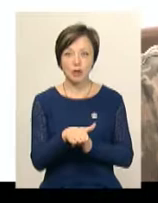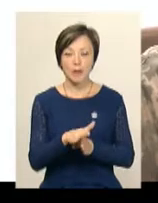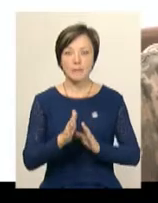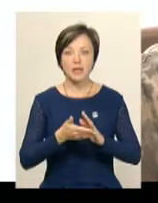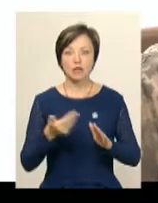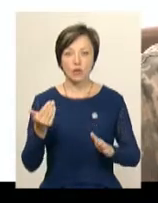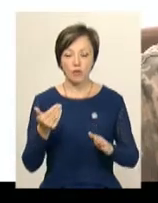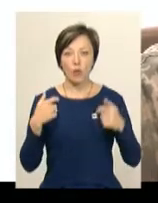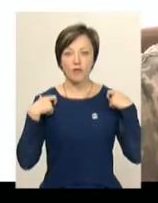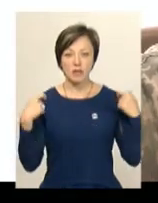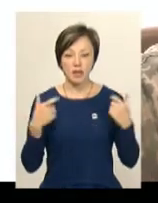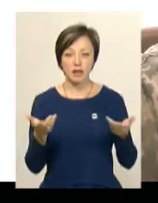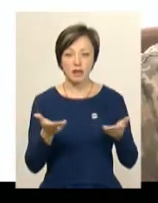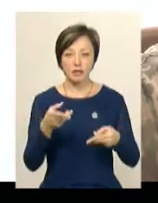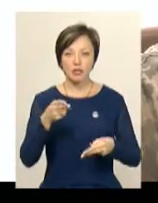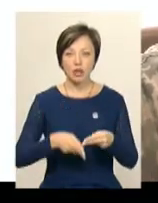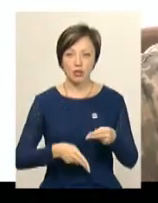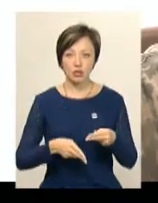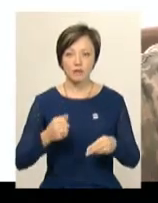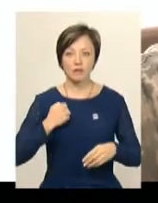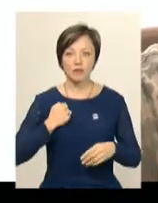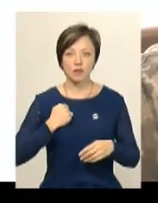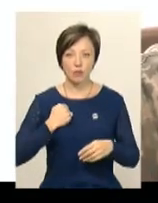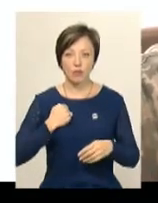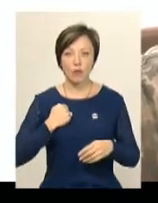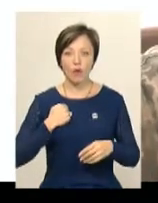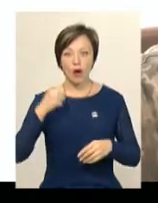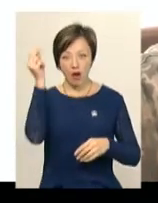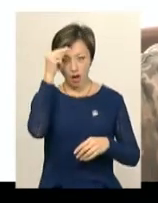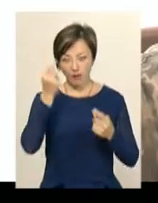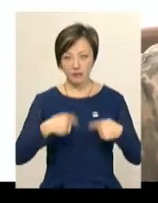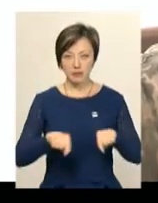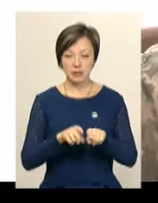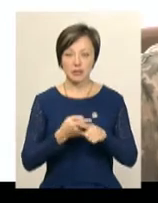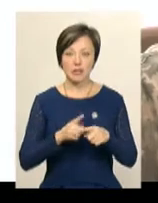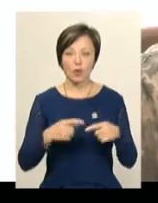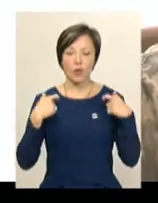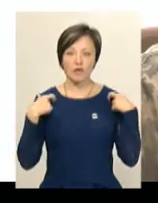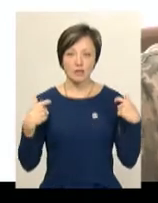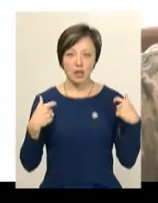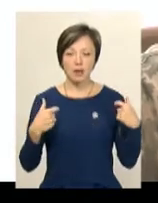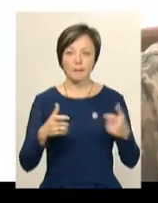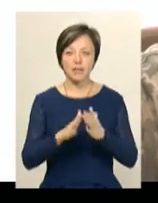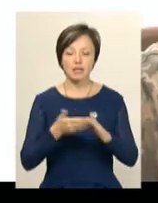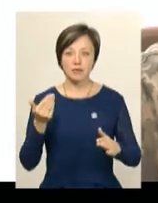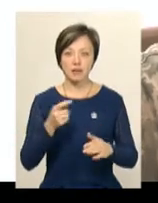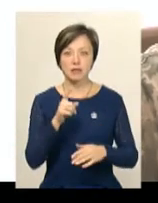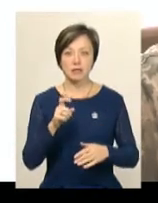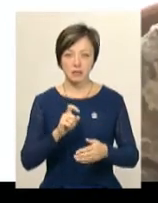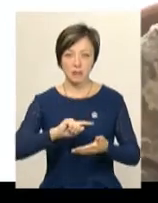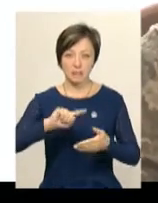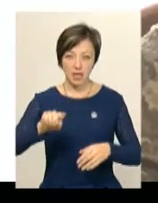призов офіцерів, які закінчили військову кафедру. Цих офіцерів ми призиваємо за